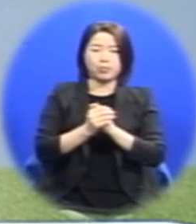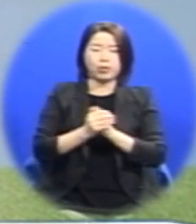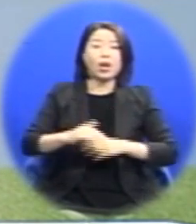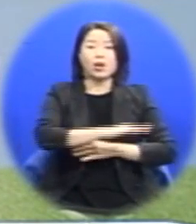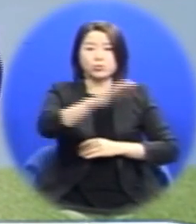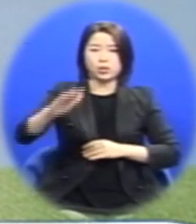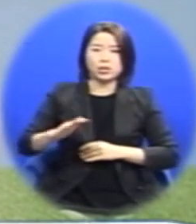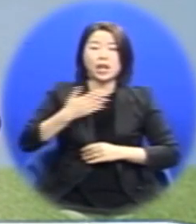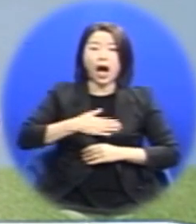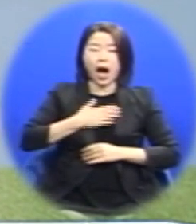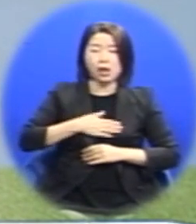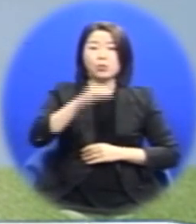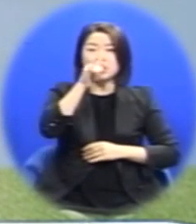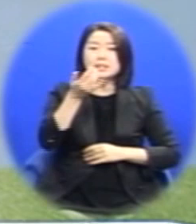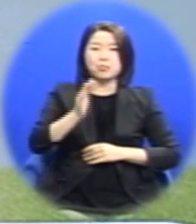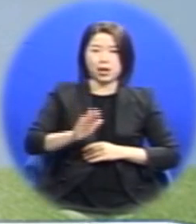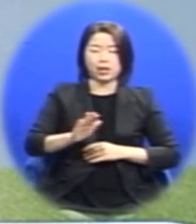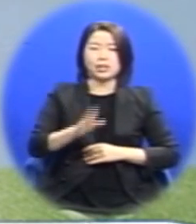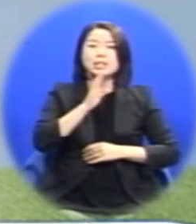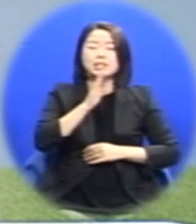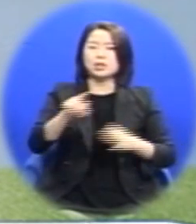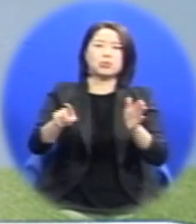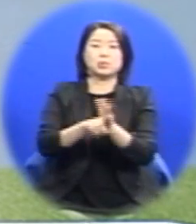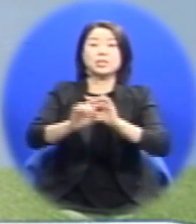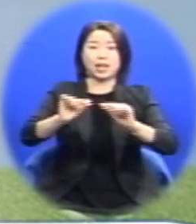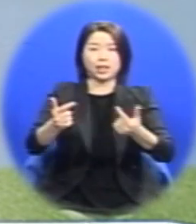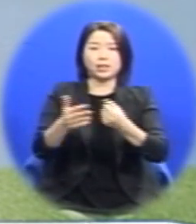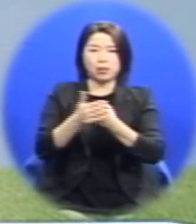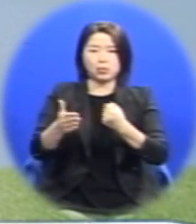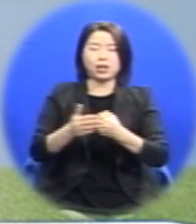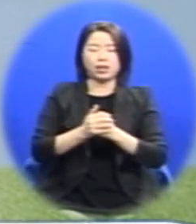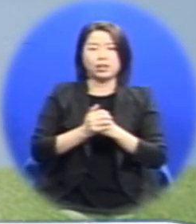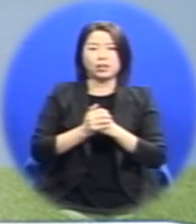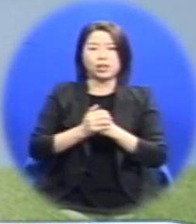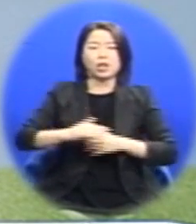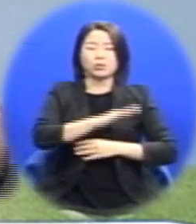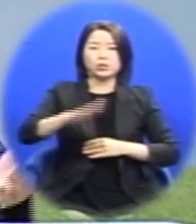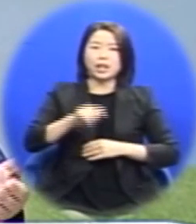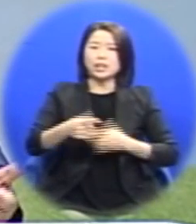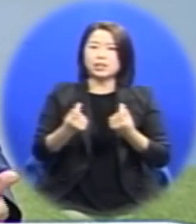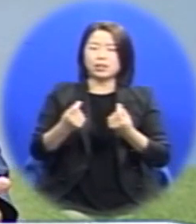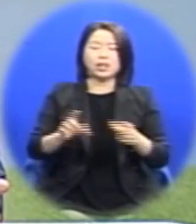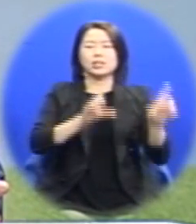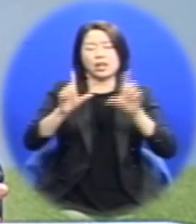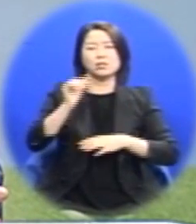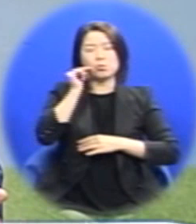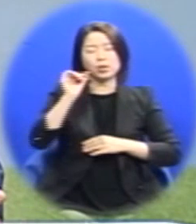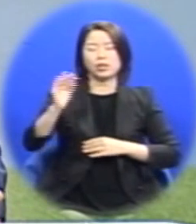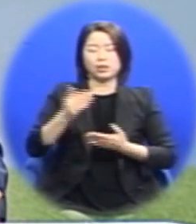우리는 알기는 알지만 실제로 믿지를 않으니까 우리가 이렇게 못 살게 되는